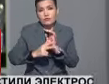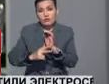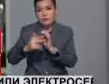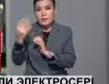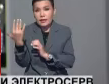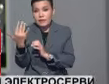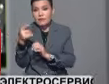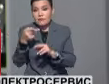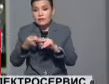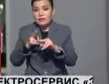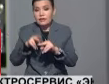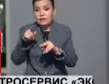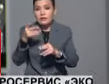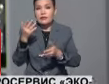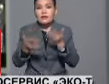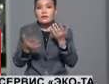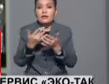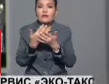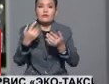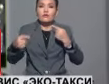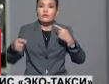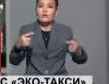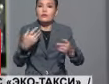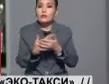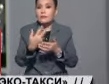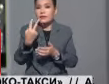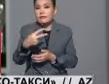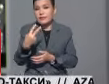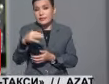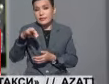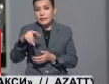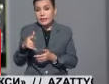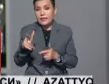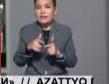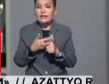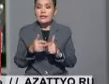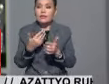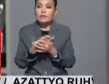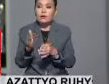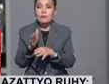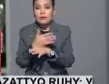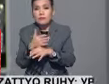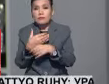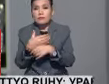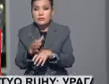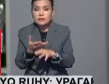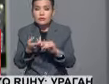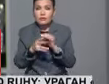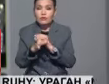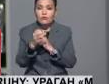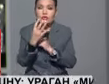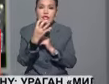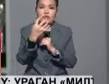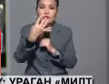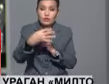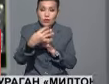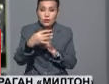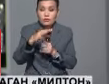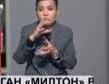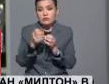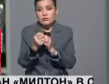460-485, и вот этот, если там разница там 20 тенге, или его, если делить на 440, получается